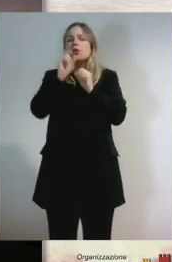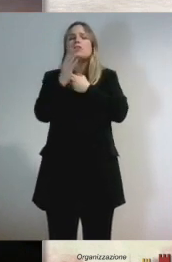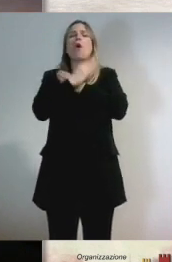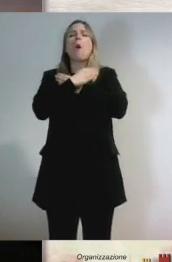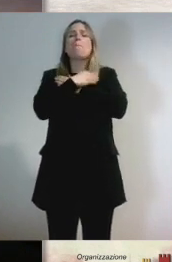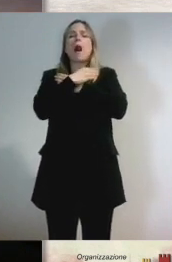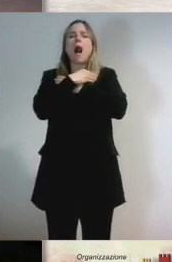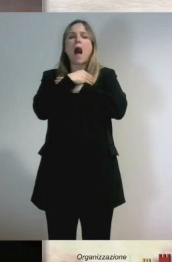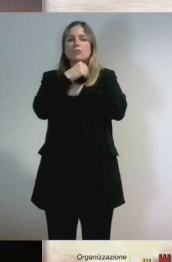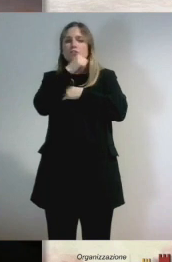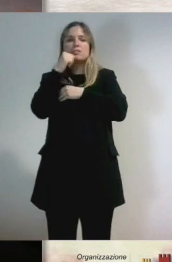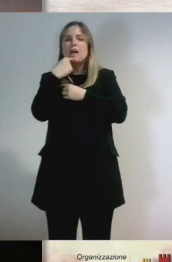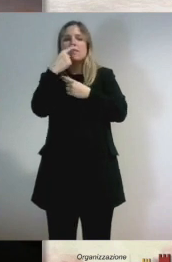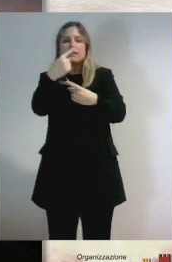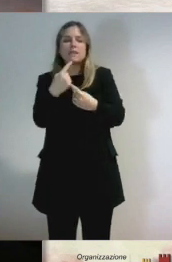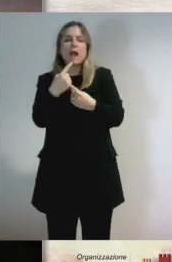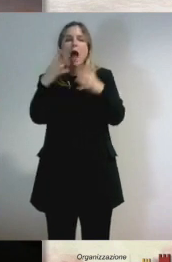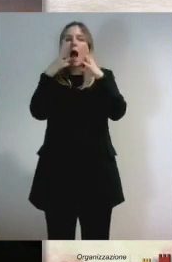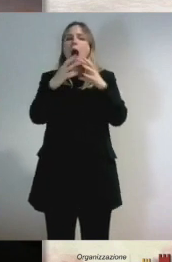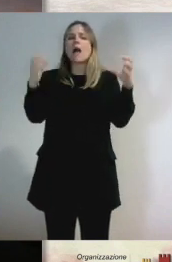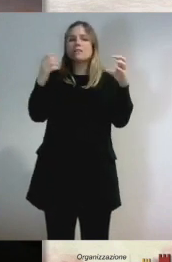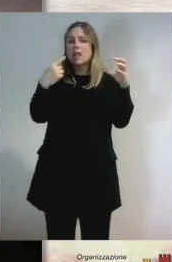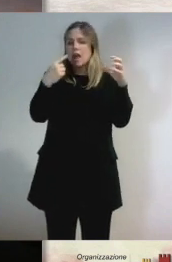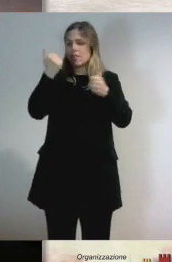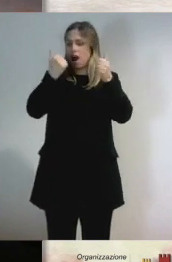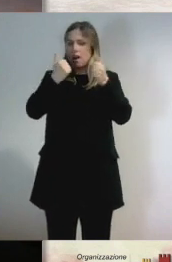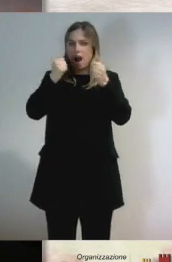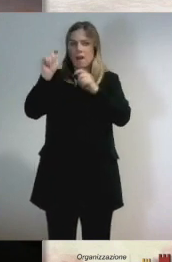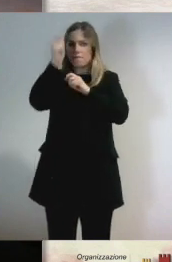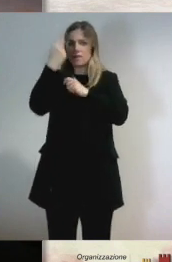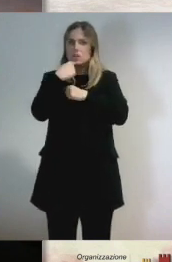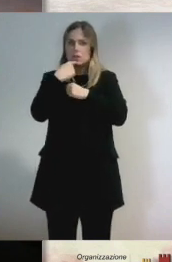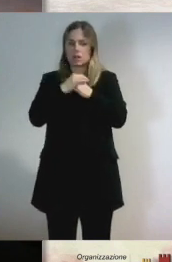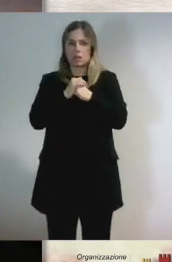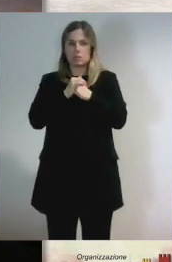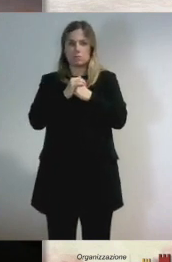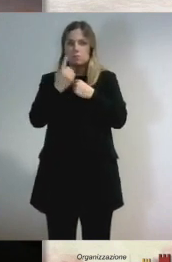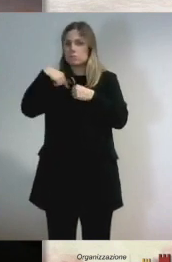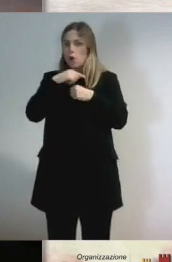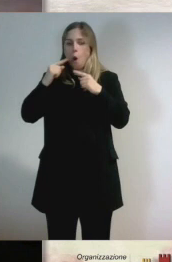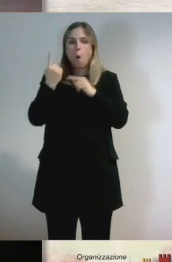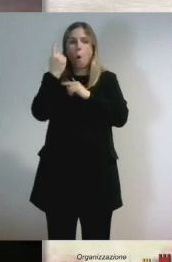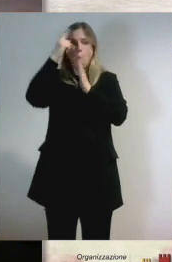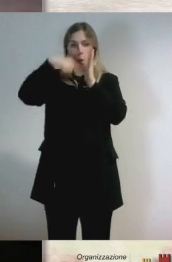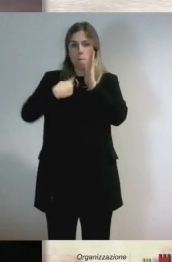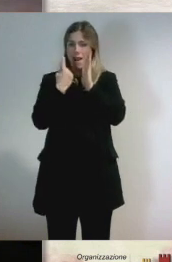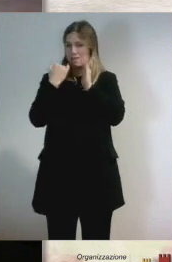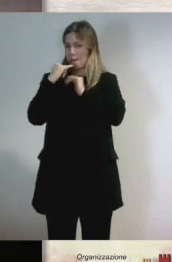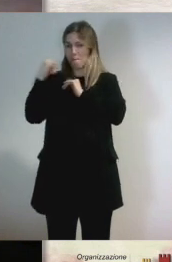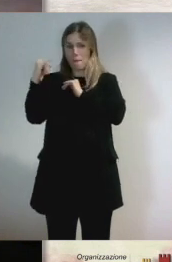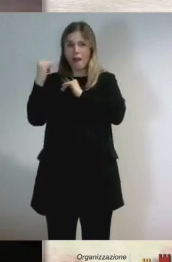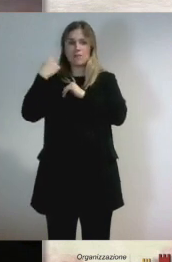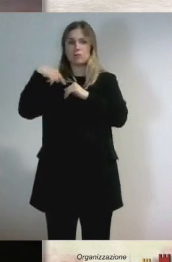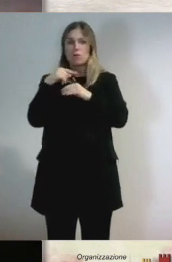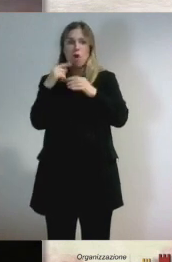la gara se un Ministero Ci mette cinque mesi per una convenzione noi come facciamo in un mese e mezzo ad aggiudicare una gara non mi dilungherò